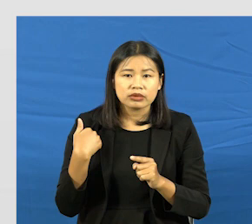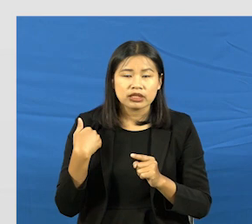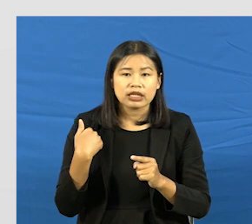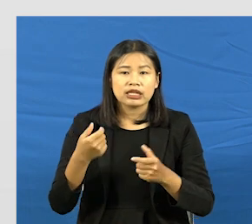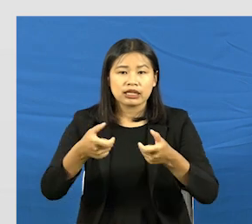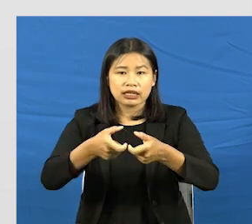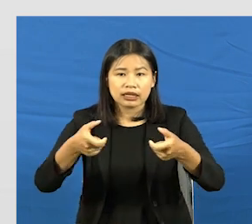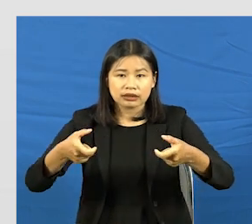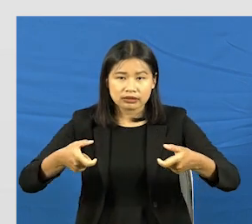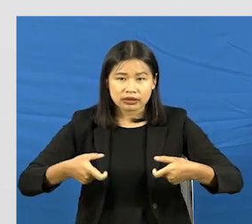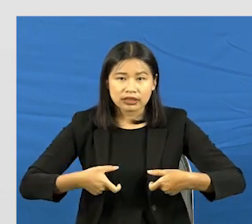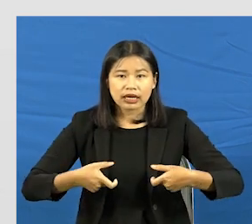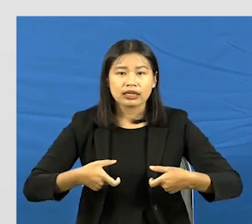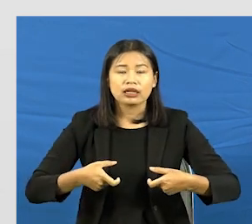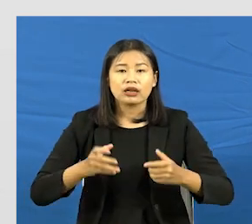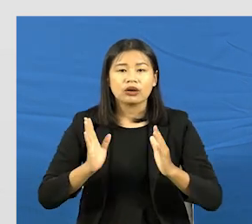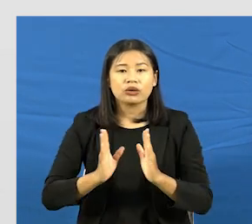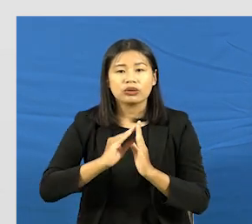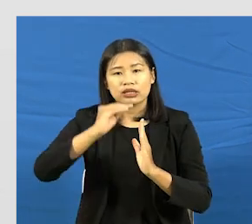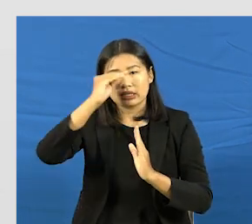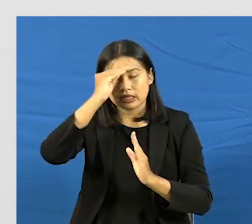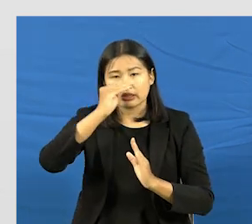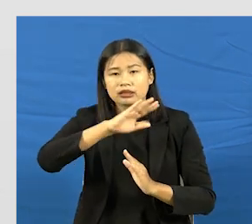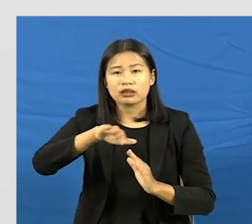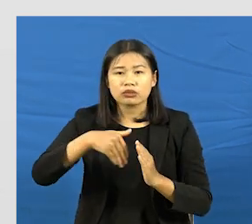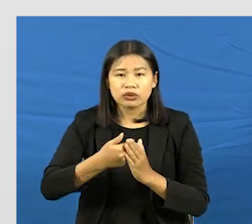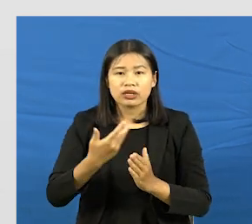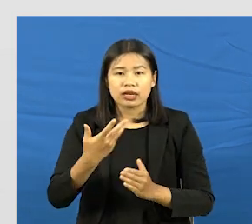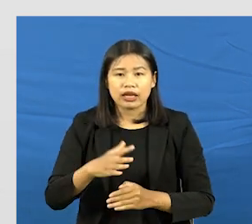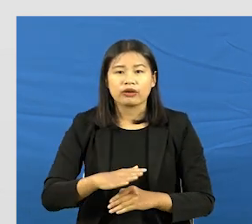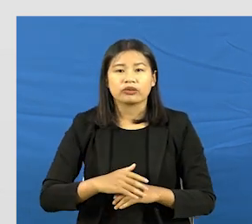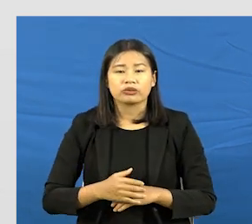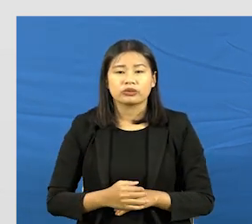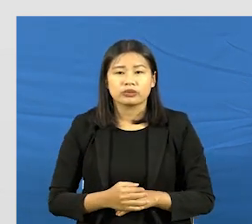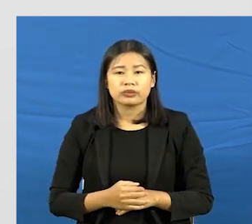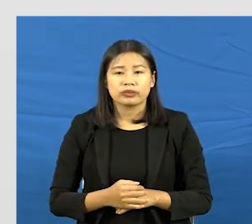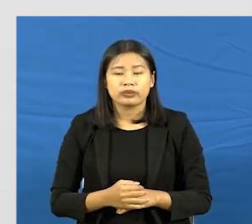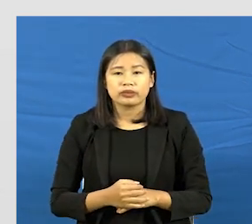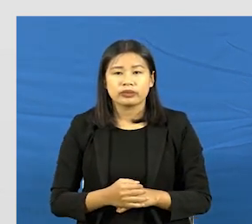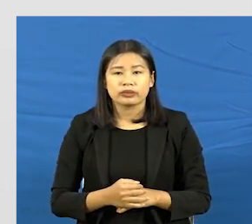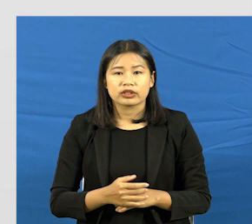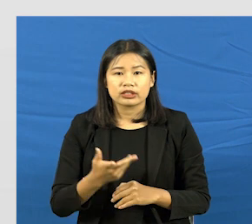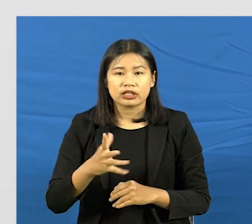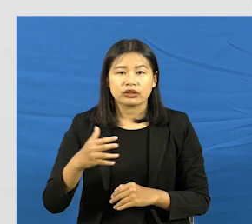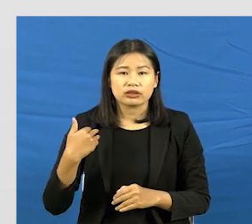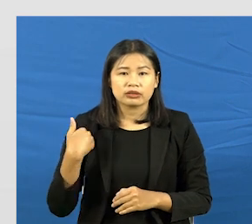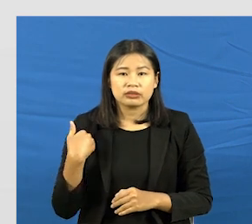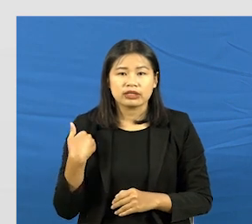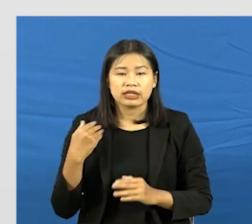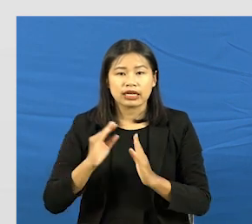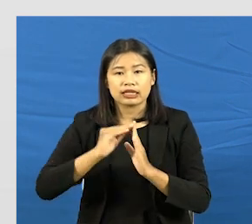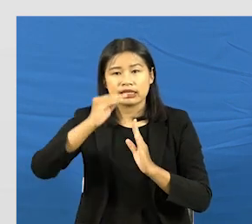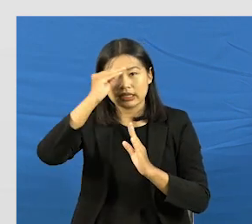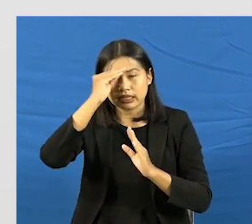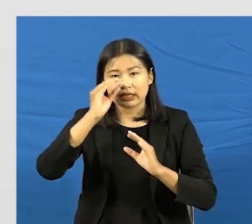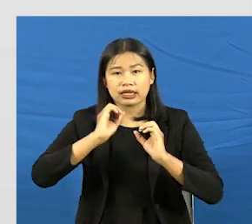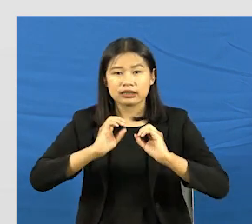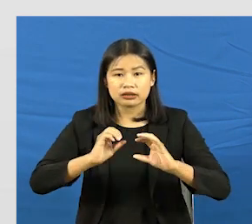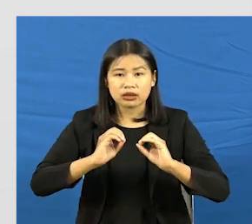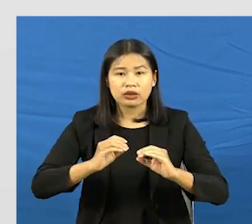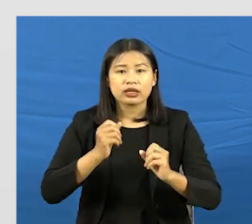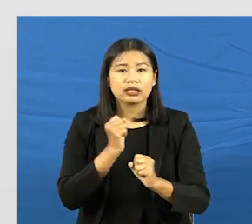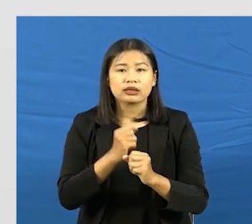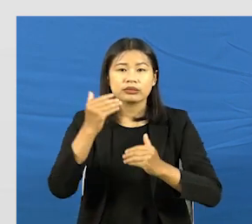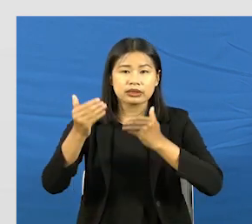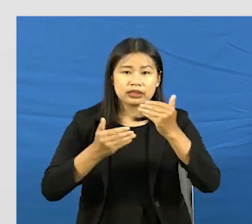จนะครับหรือในเรื่องของการเรียนการสอนการทำกิจกรรมอะไรต่างถ้าหากนักศึกษาสงสัยเนี่ย